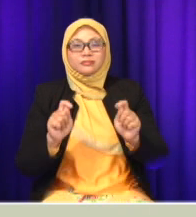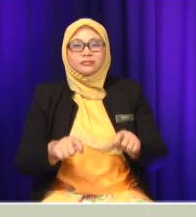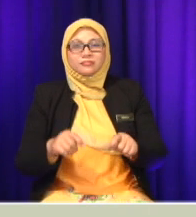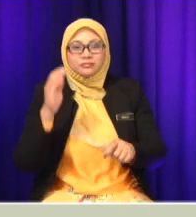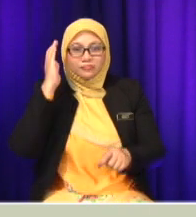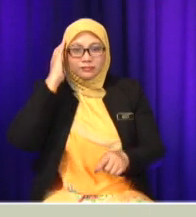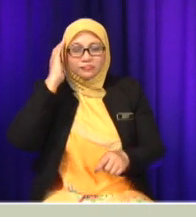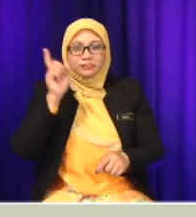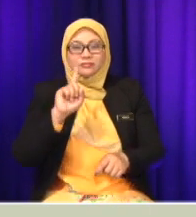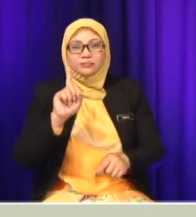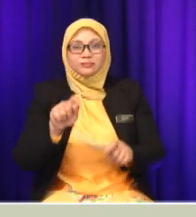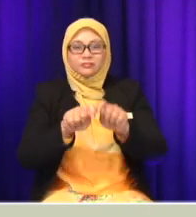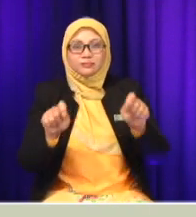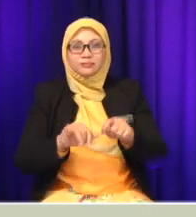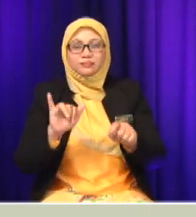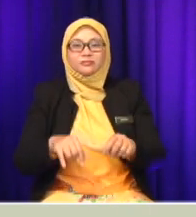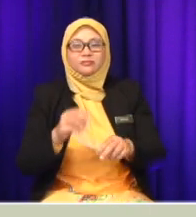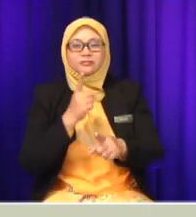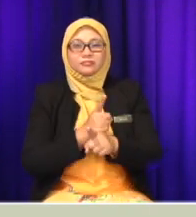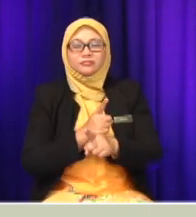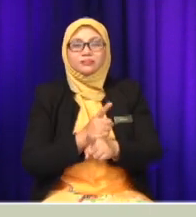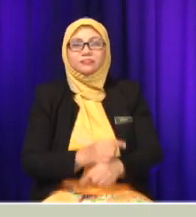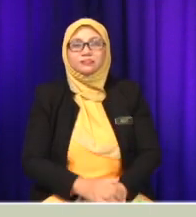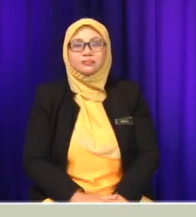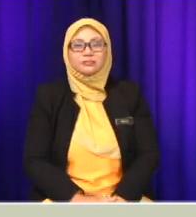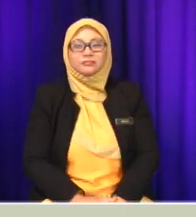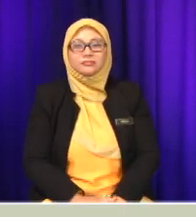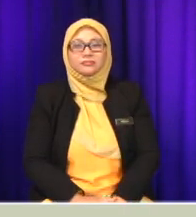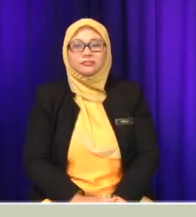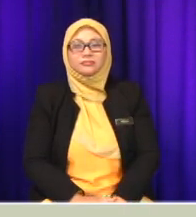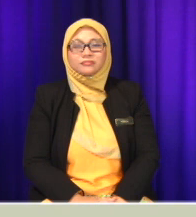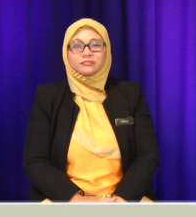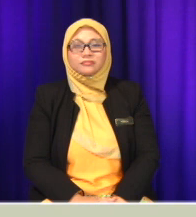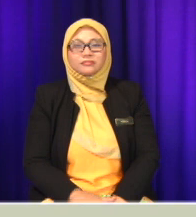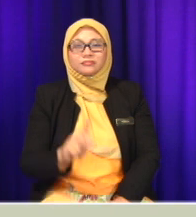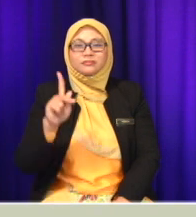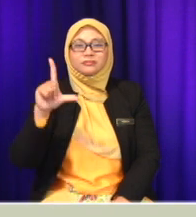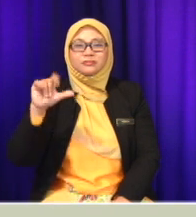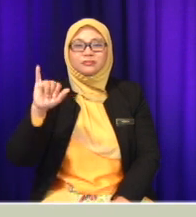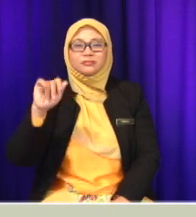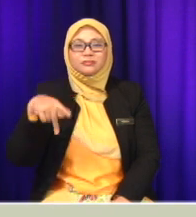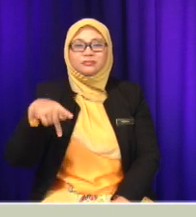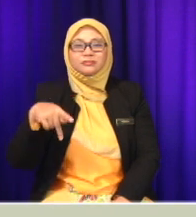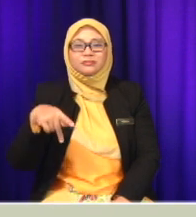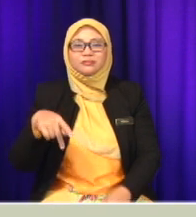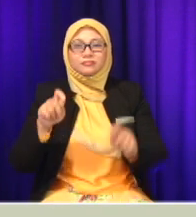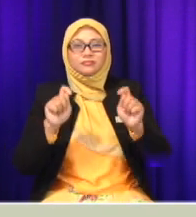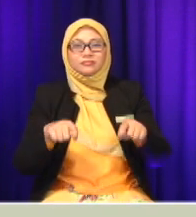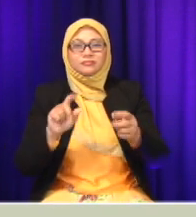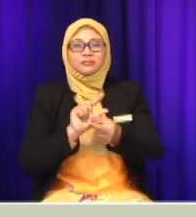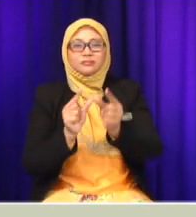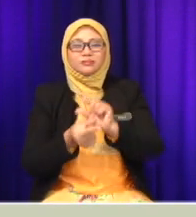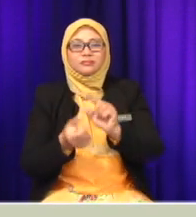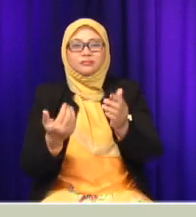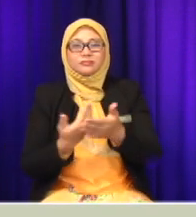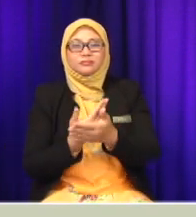dengan betul baik seterusnya kliip Lengkong Oke Kip Lengkong mesti diganti dengan kliip Lengkong yang baru apabila